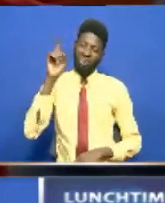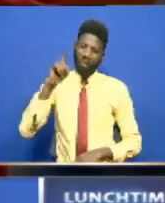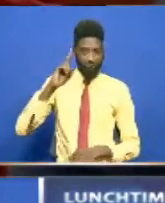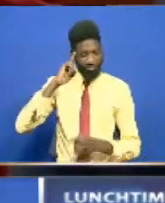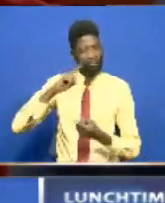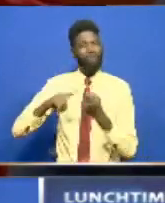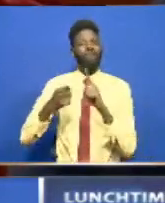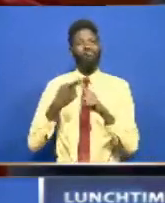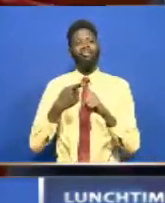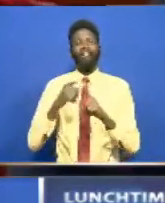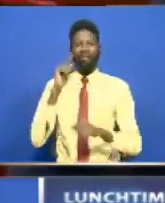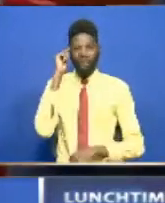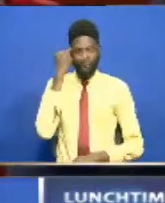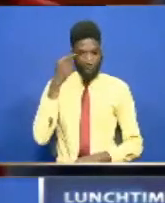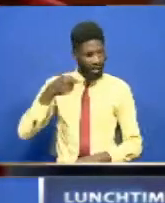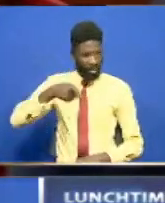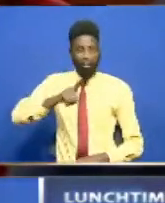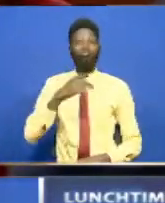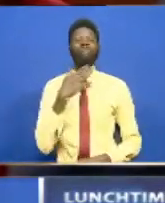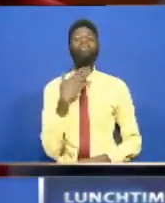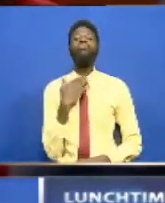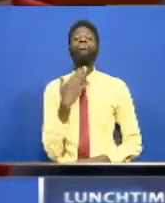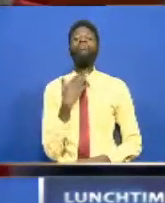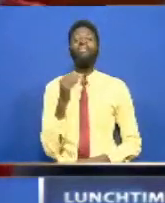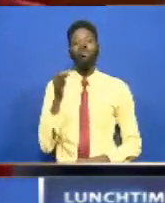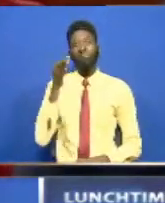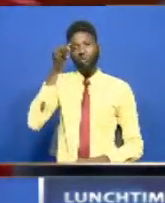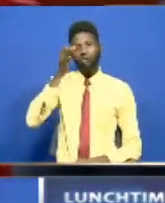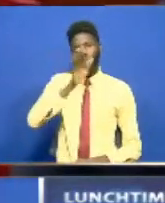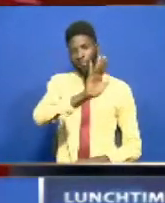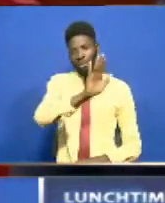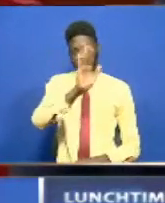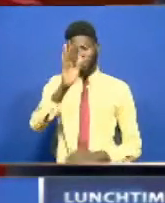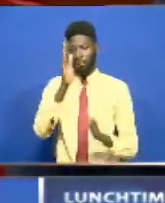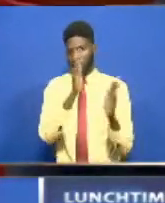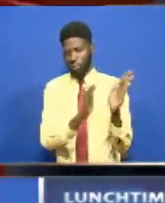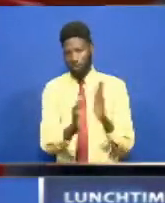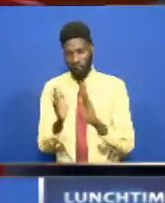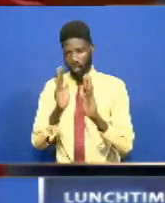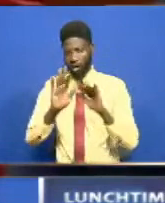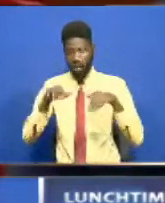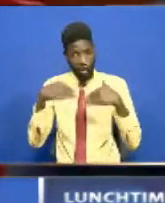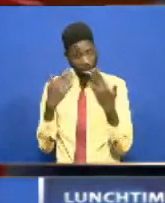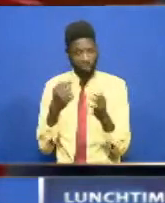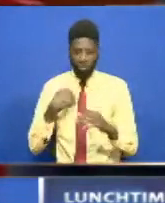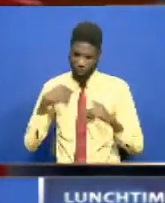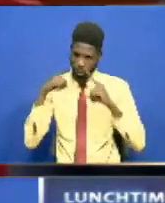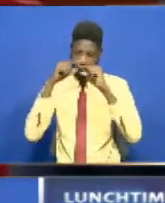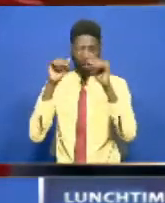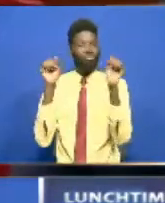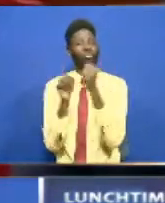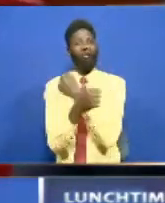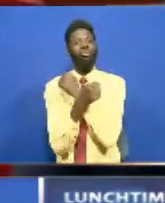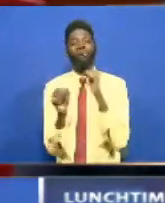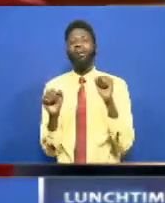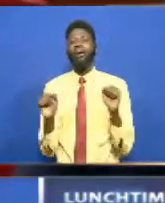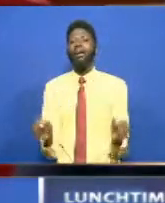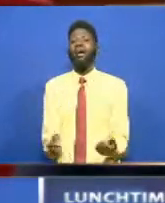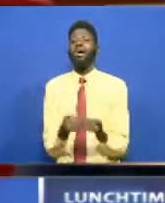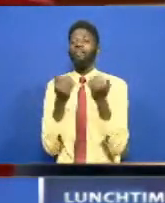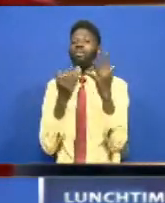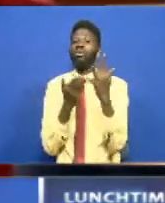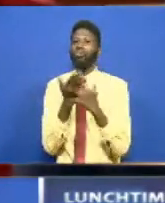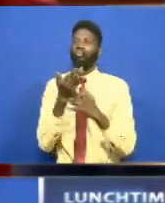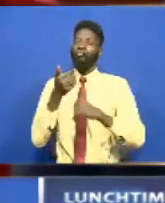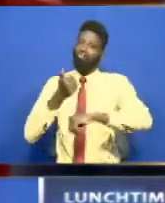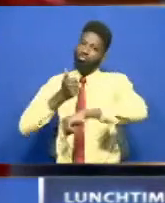think how you want to plan your future, and I will tell you, it cannot be through insults, it must